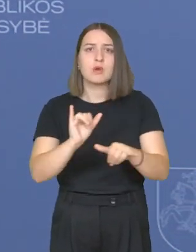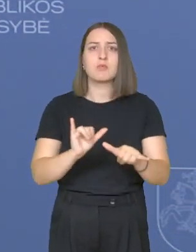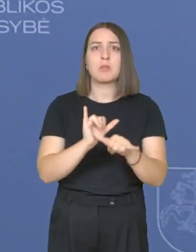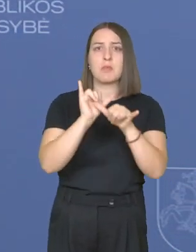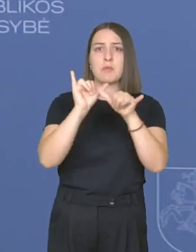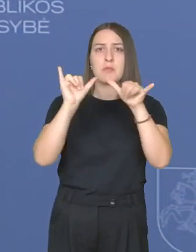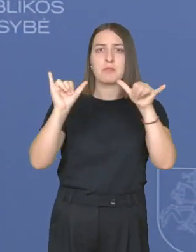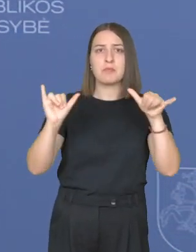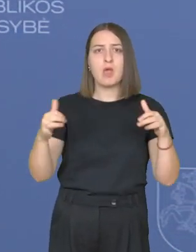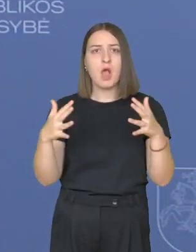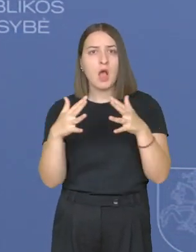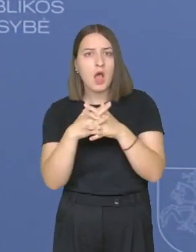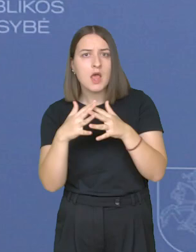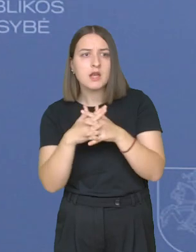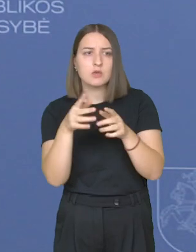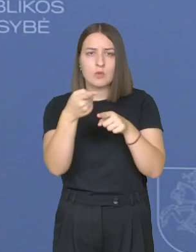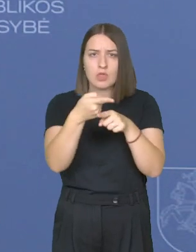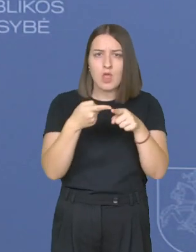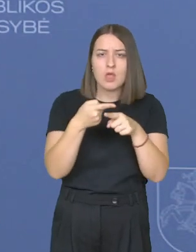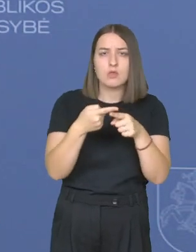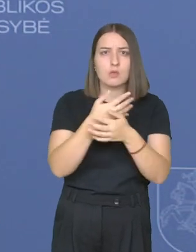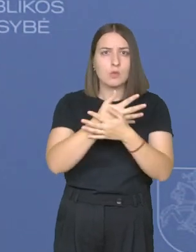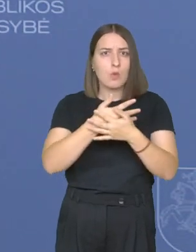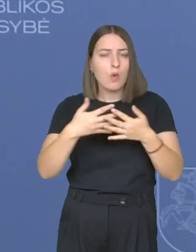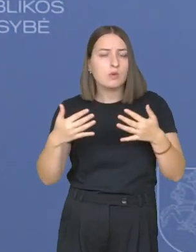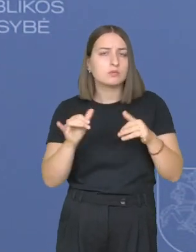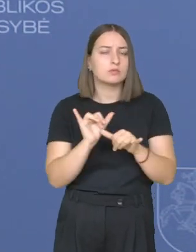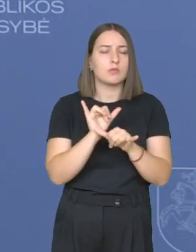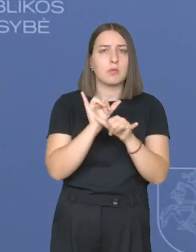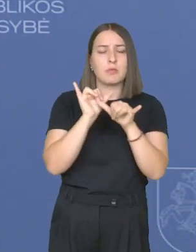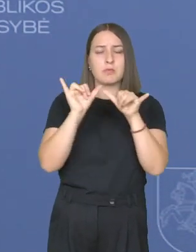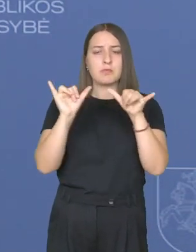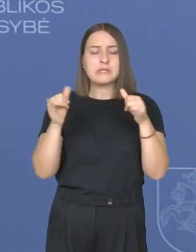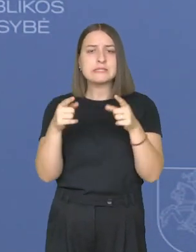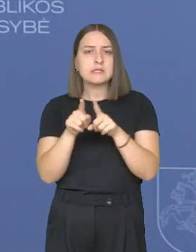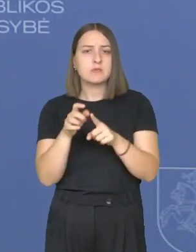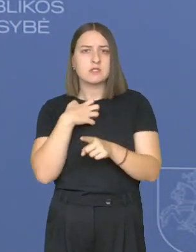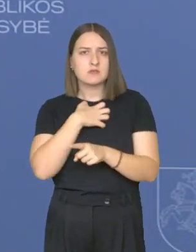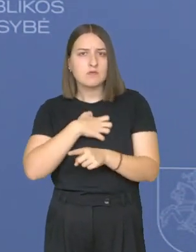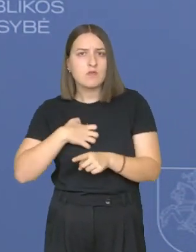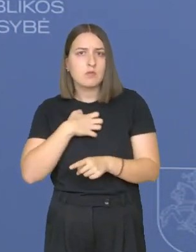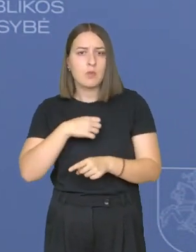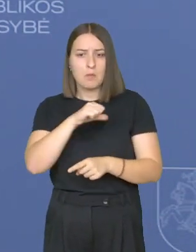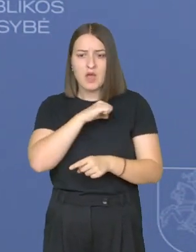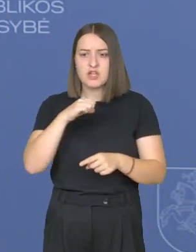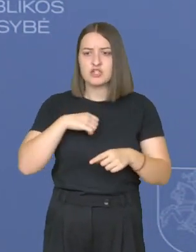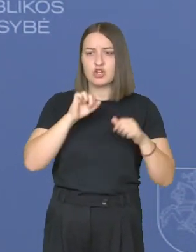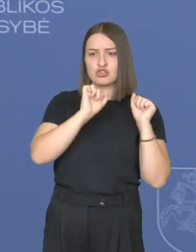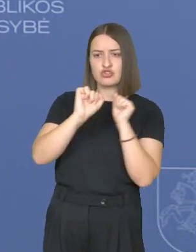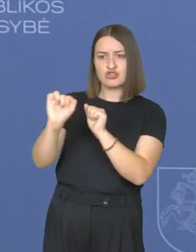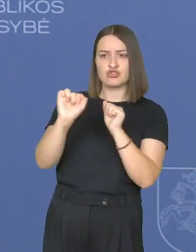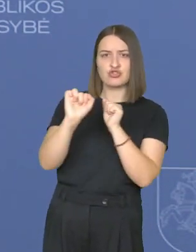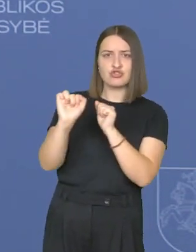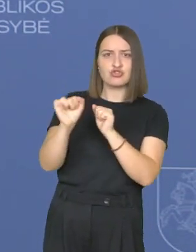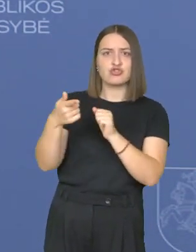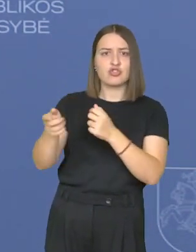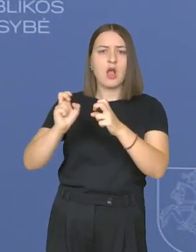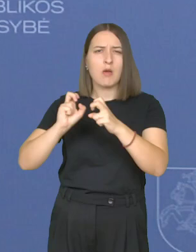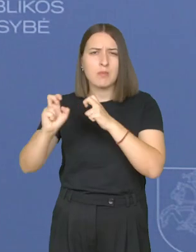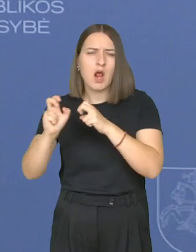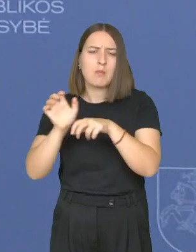stiprinimo be galo svarbu yra stiprinti ir pačią gynybos pramonę kadangi jos trūkumus ir